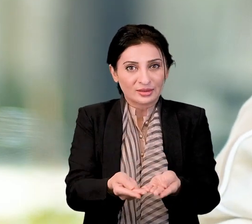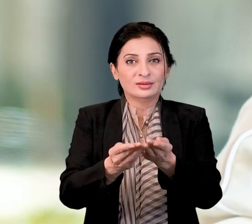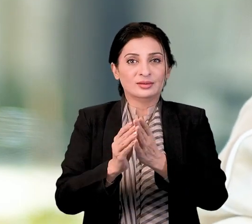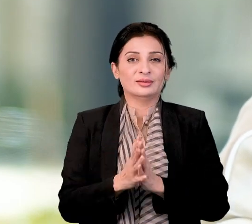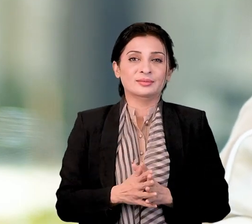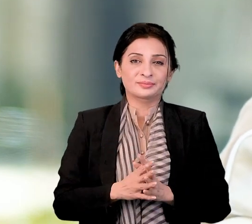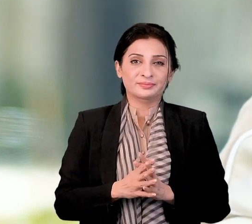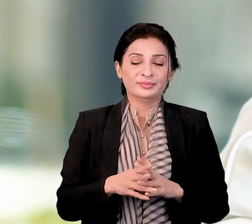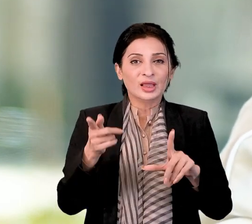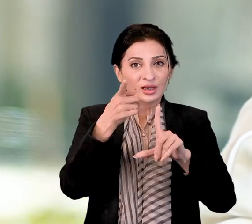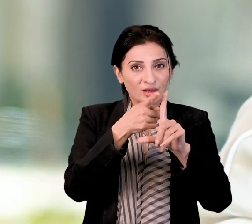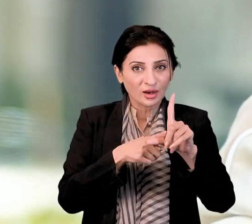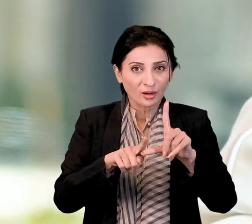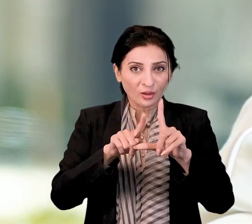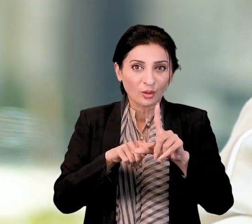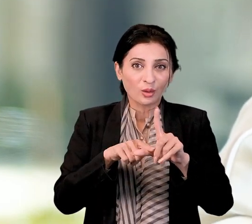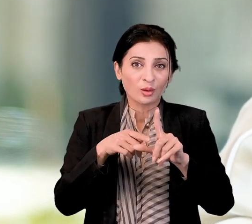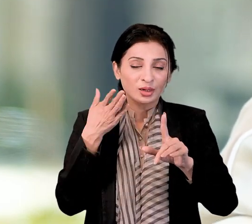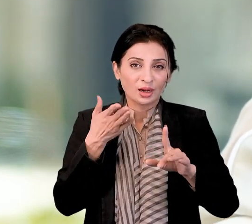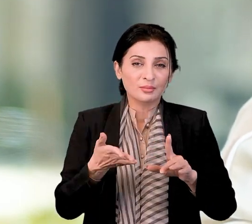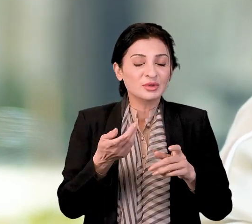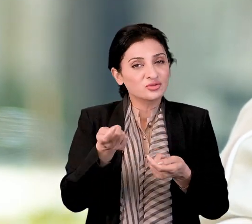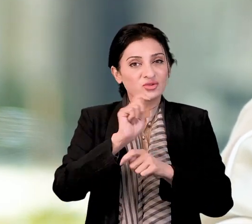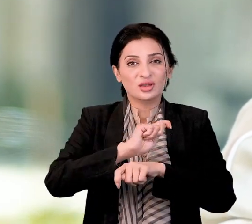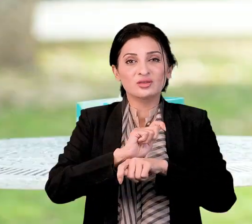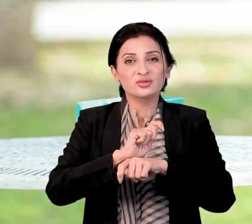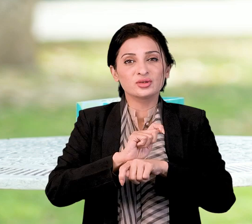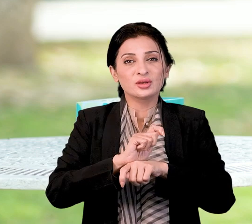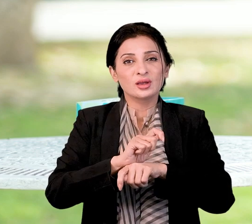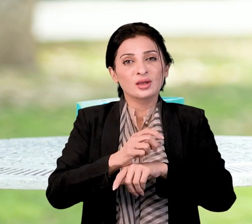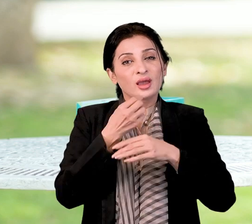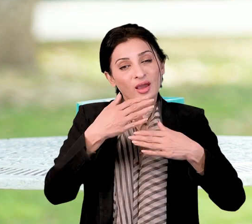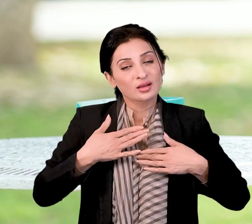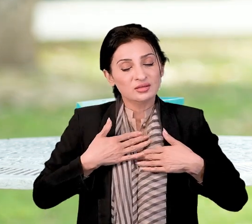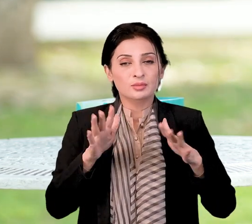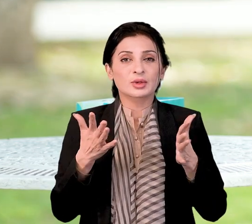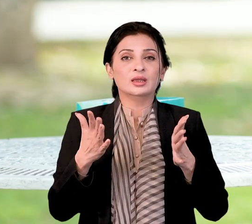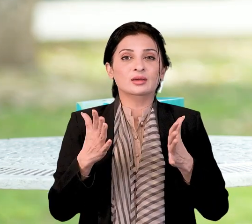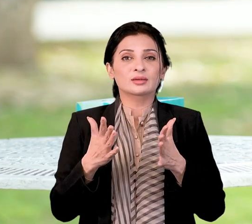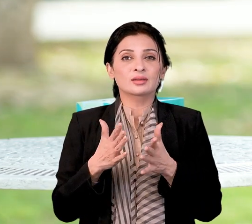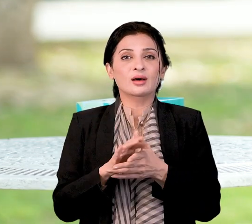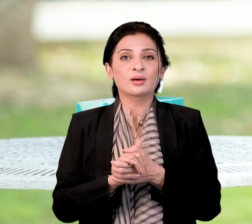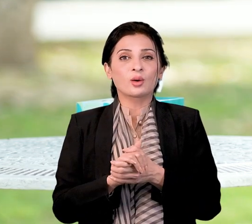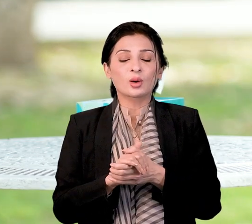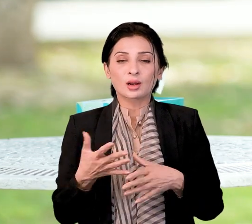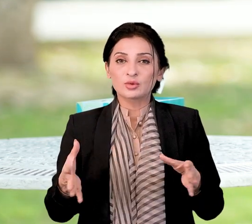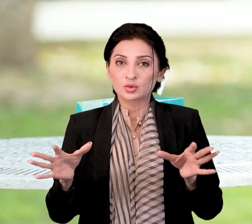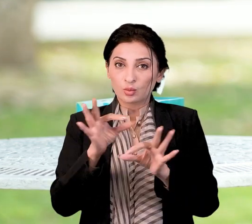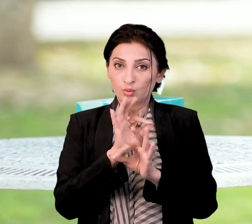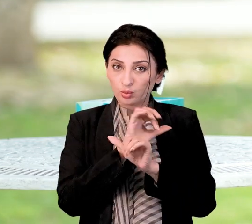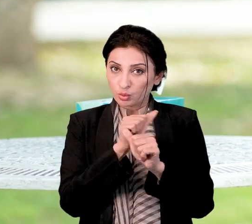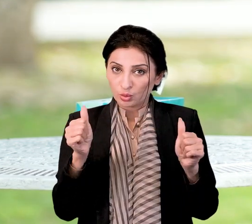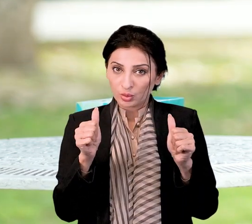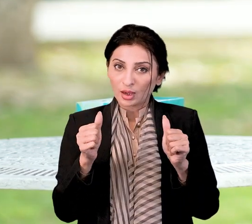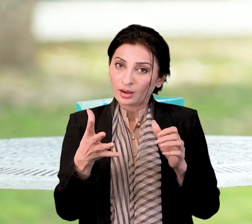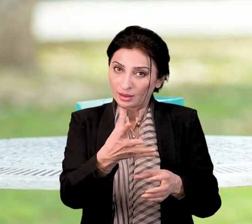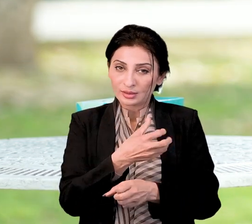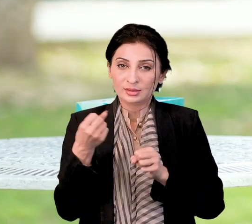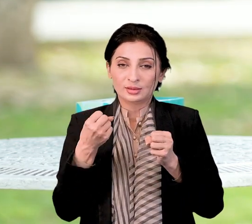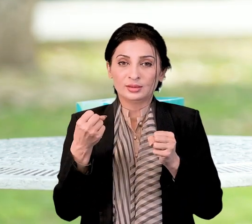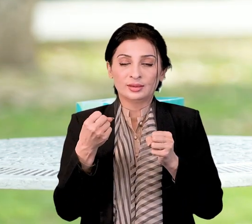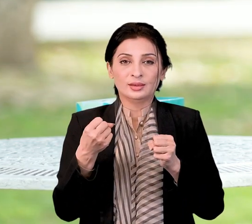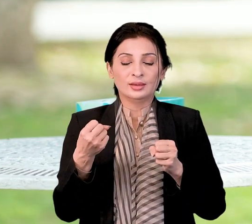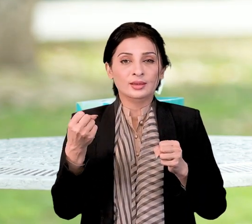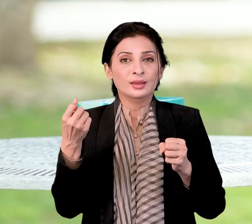रेजिस्टेंट विद फॉर चेंज, but I think we are getting over it now. So my advice to my